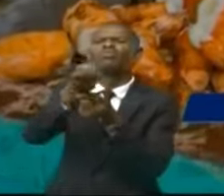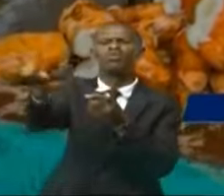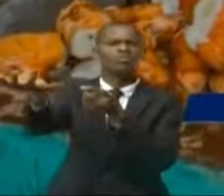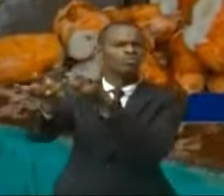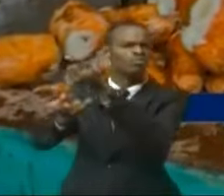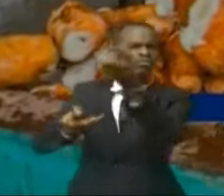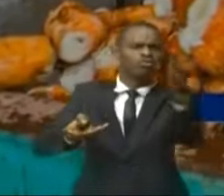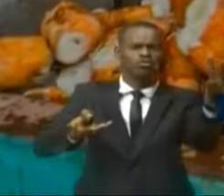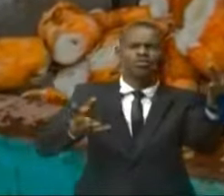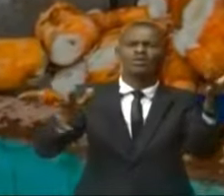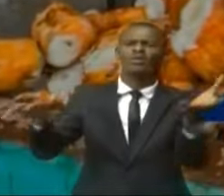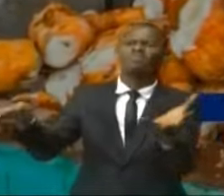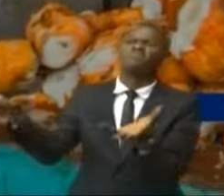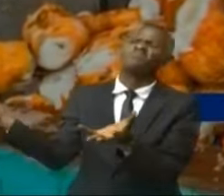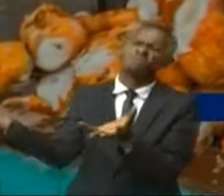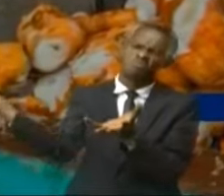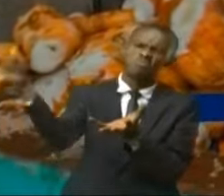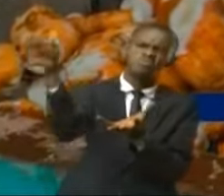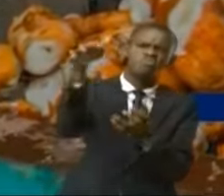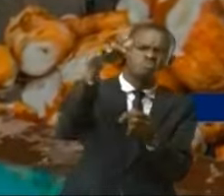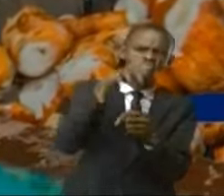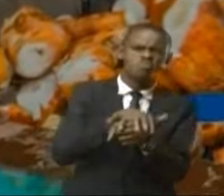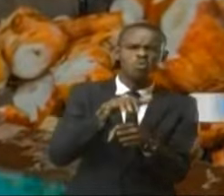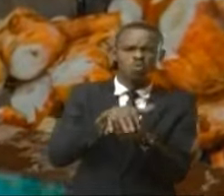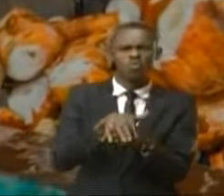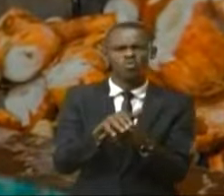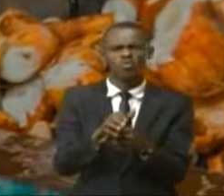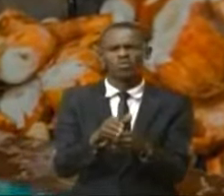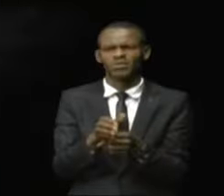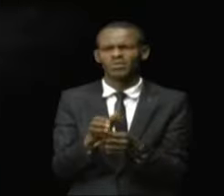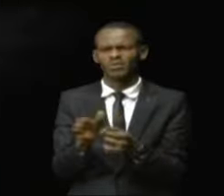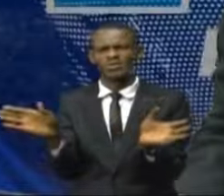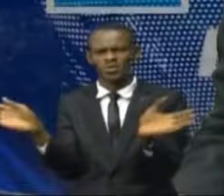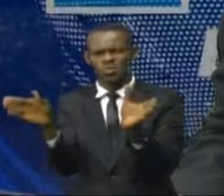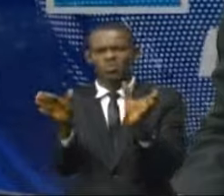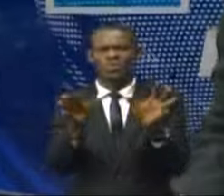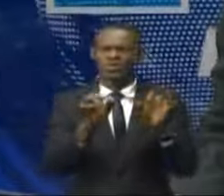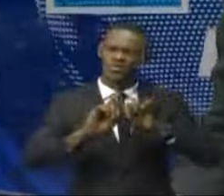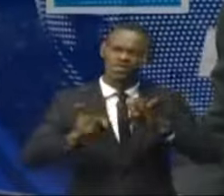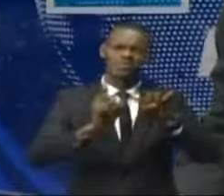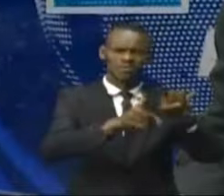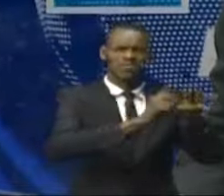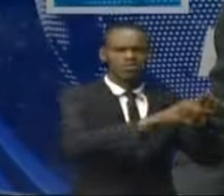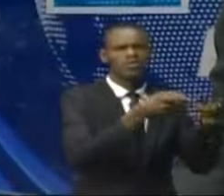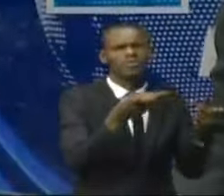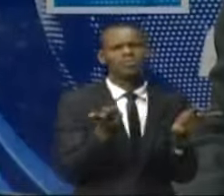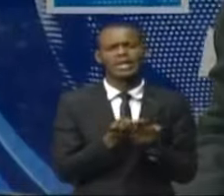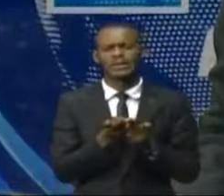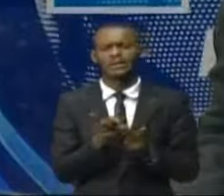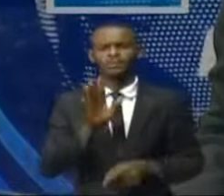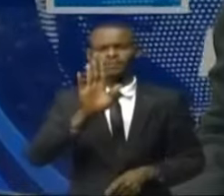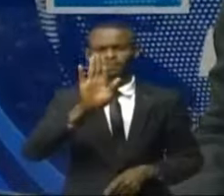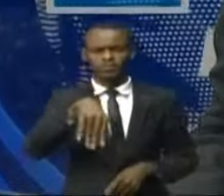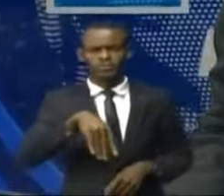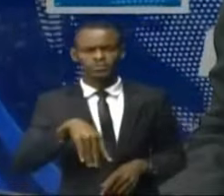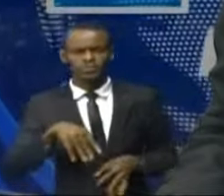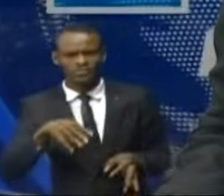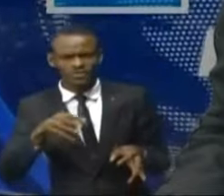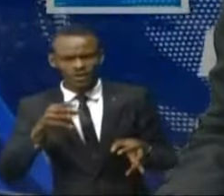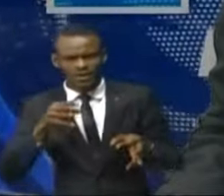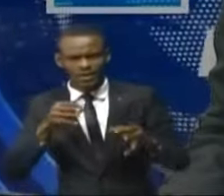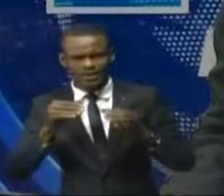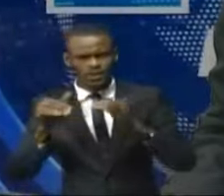manioc en combinant les meilleures pratiques agricoles. justice, le premier président de la Cour